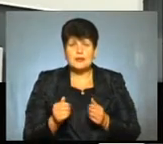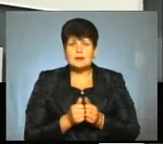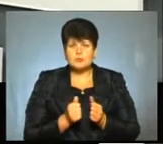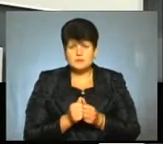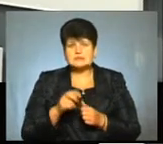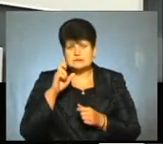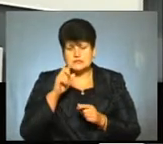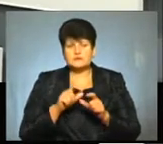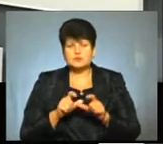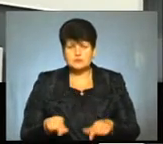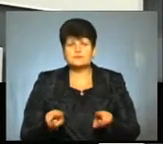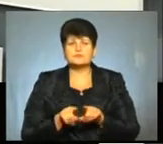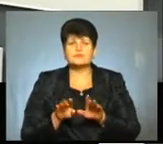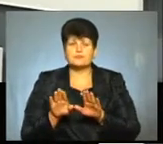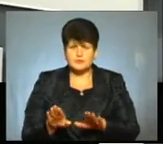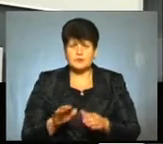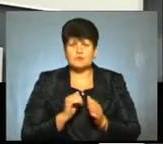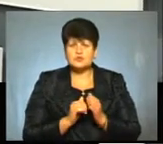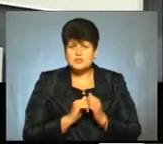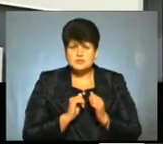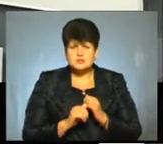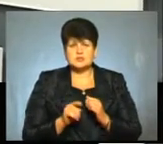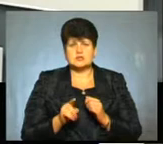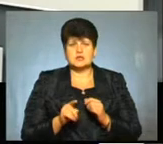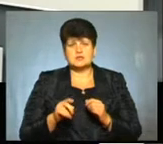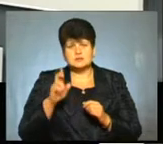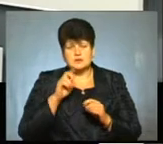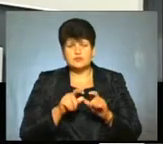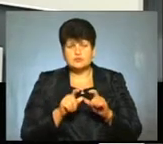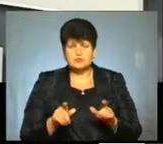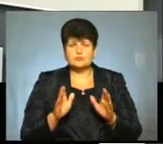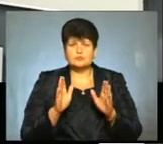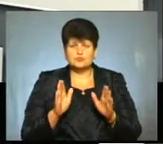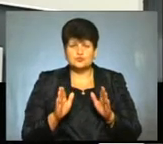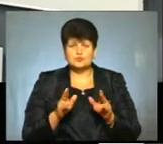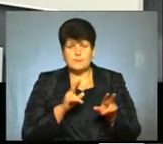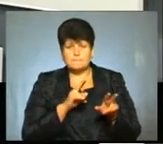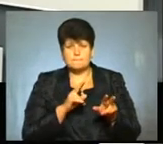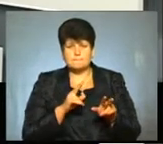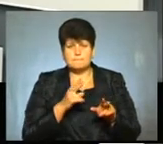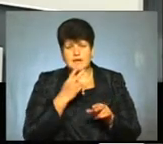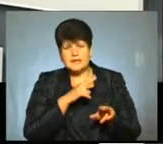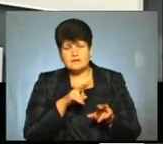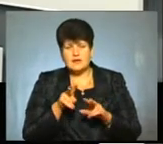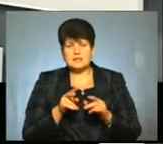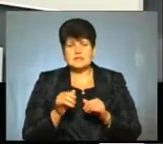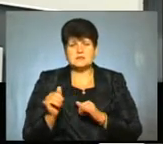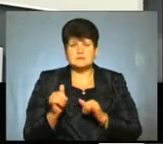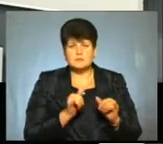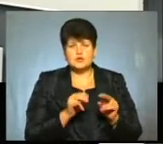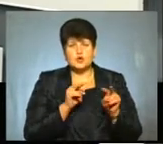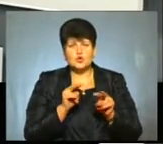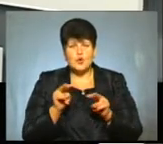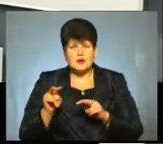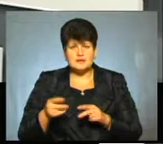також і поблизу комунальних установ, оскільки найчастіше саме комунальні установи будуть придивлятися, будуть забезпечувати